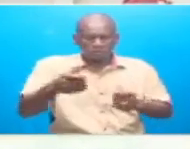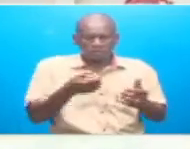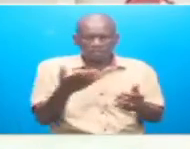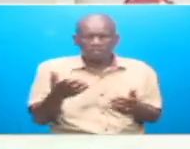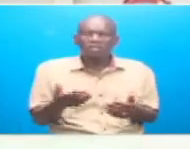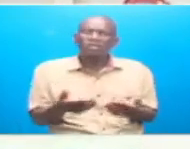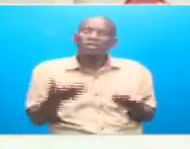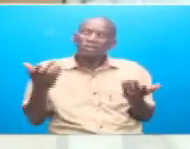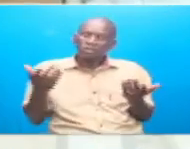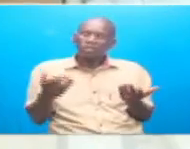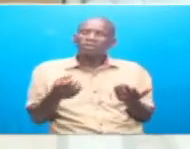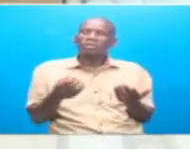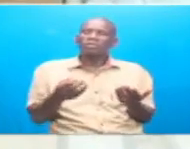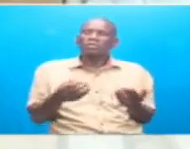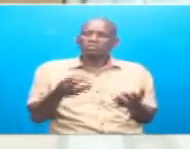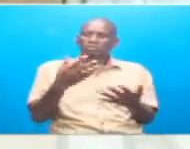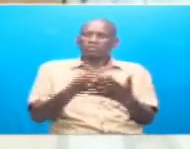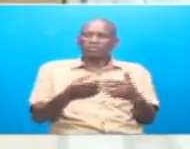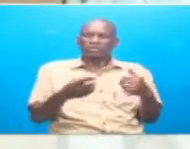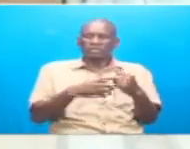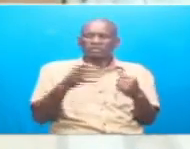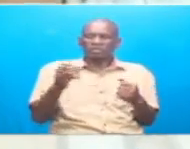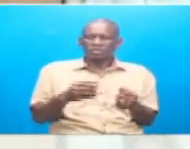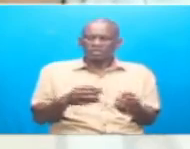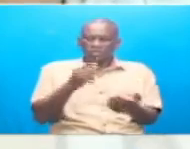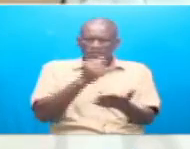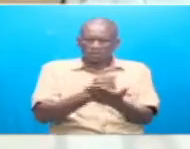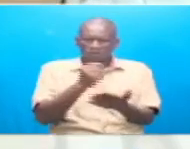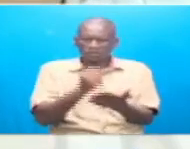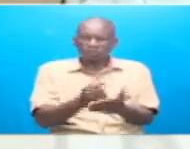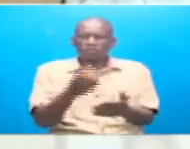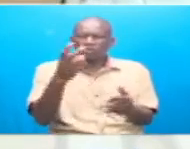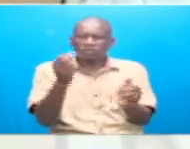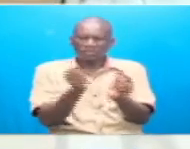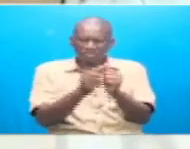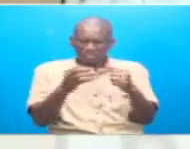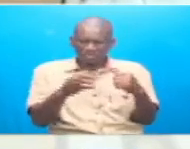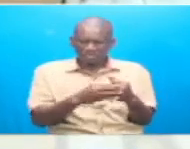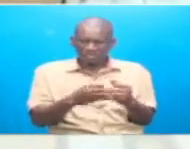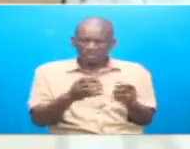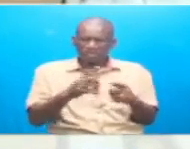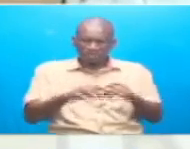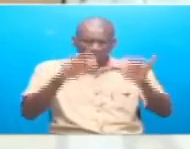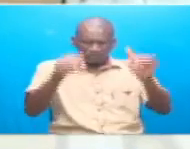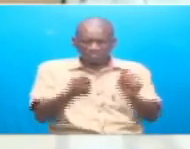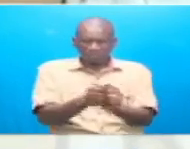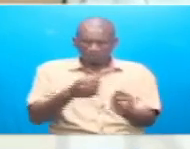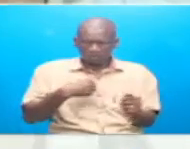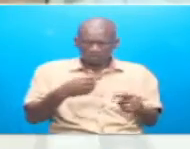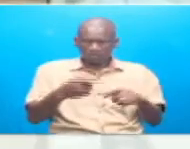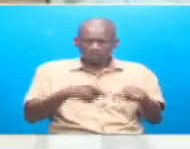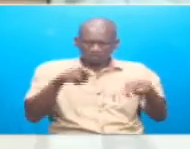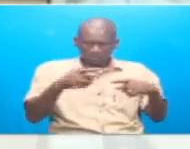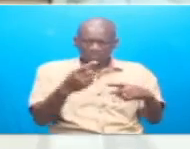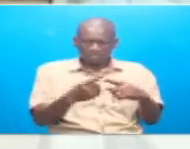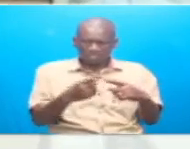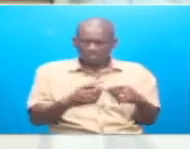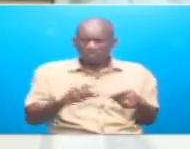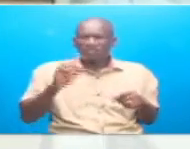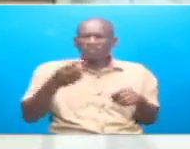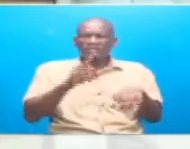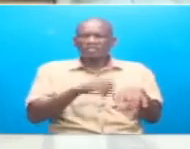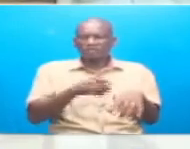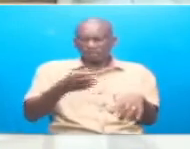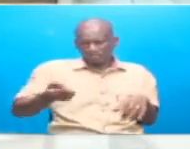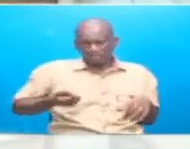ambapo niliangalia alikuja Iten the first time 2018 lakini kuwa na mimi amekaa na mimi tangu mwanzo wa mwaka. The first time huyu